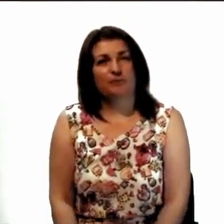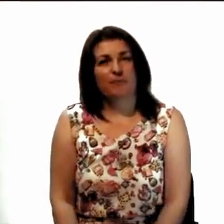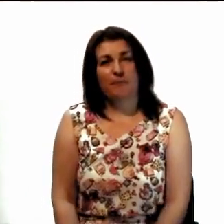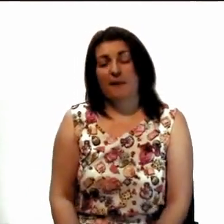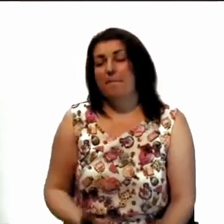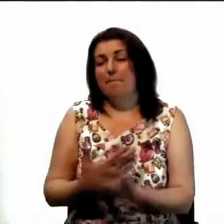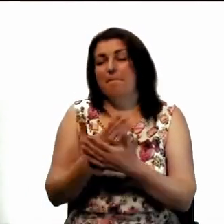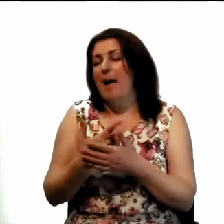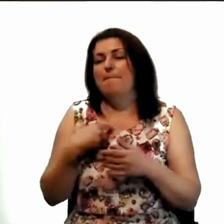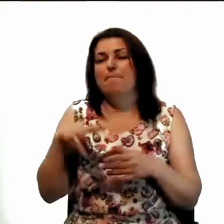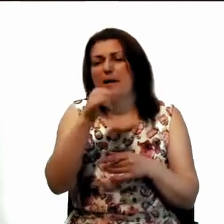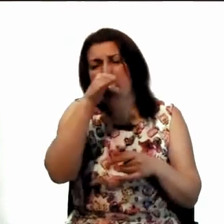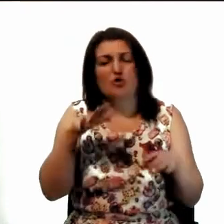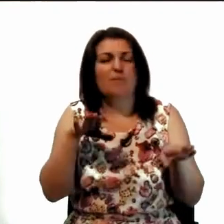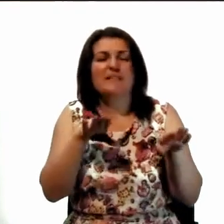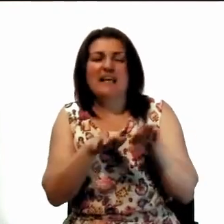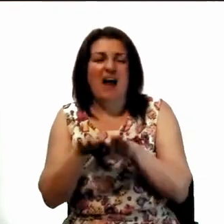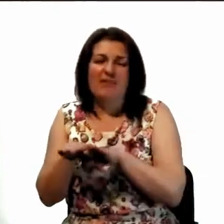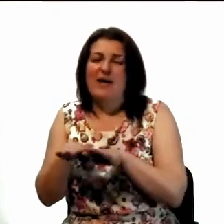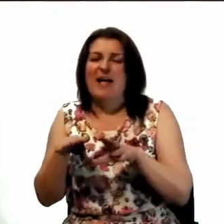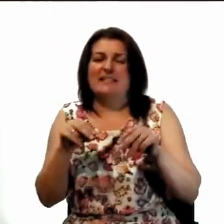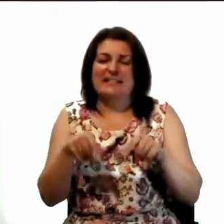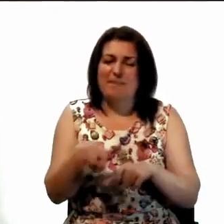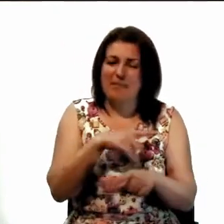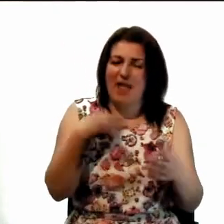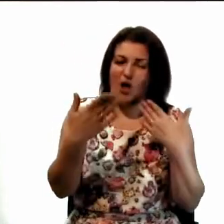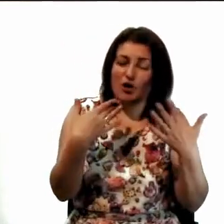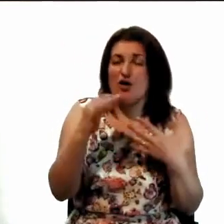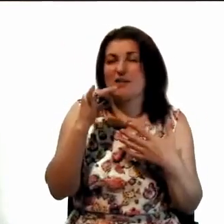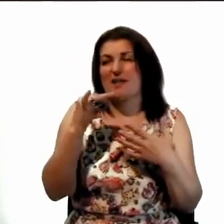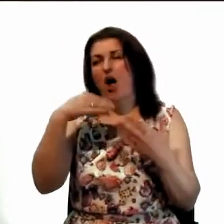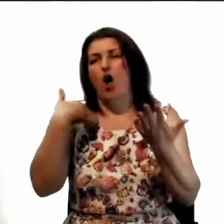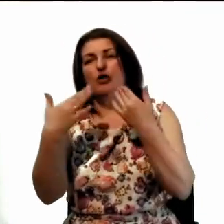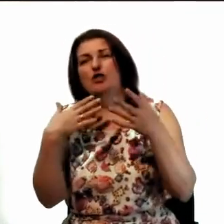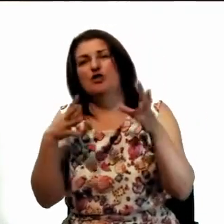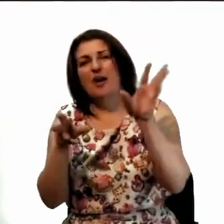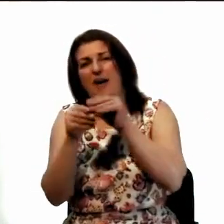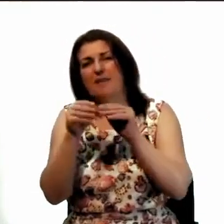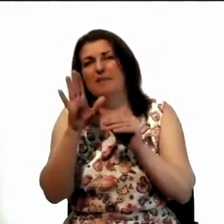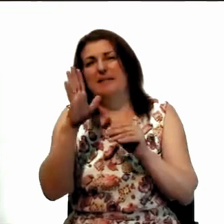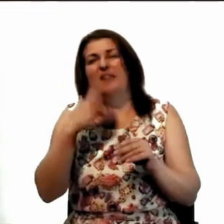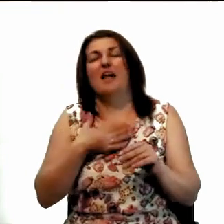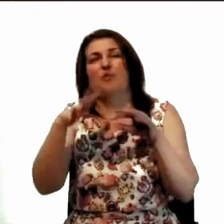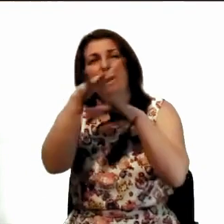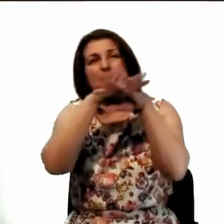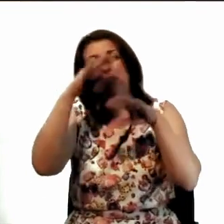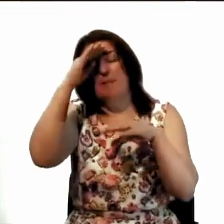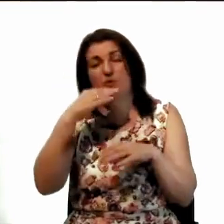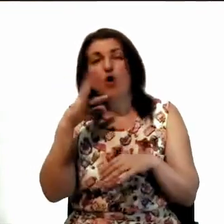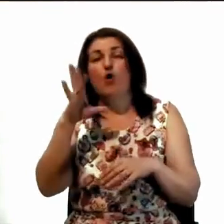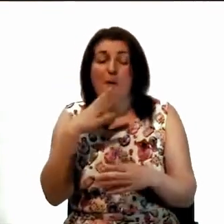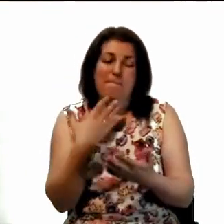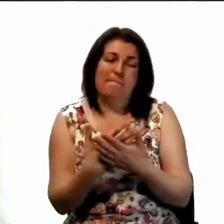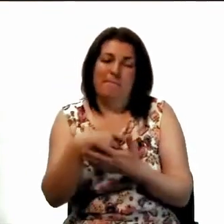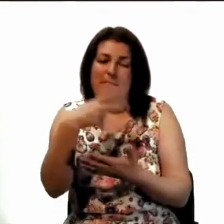Понятно, мы не можем сравнивать земные отношения с отношением с нашим Небесным Отцом, но